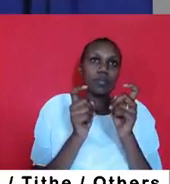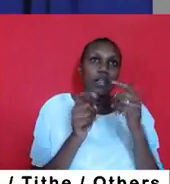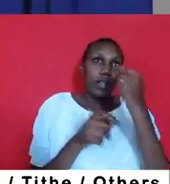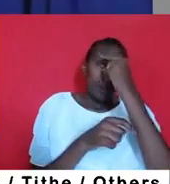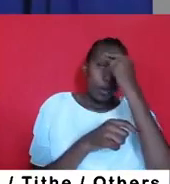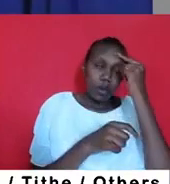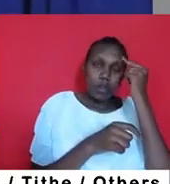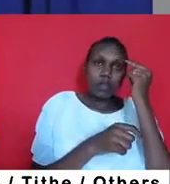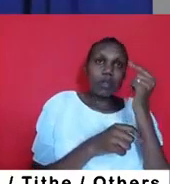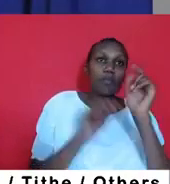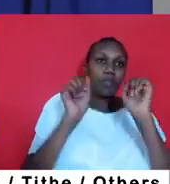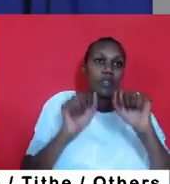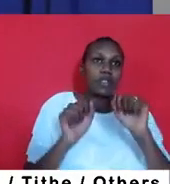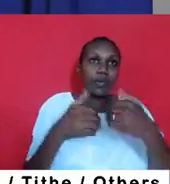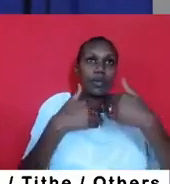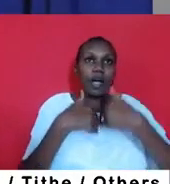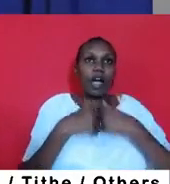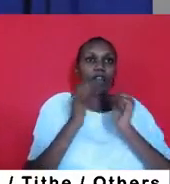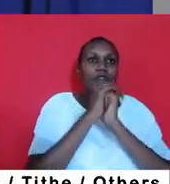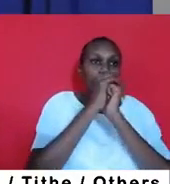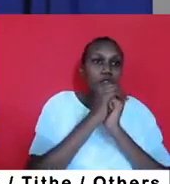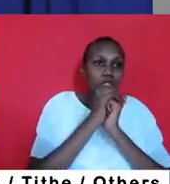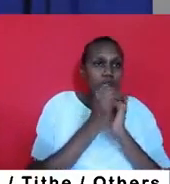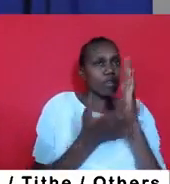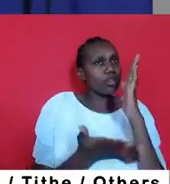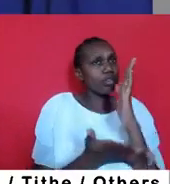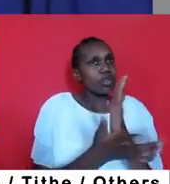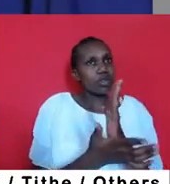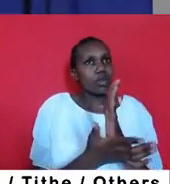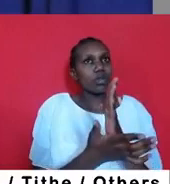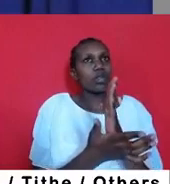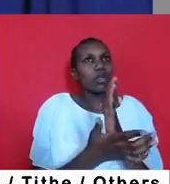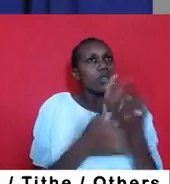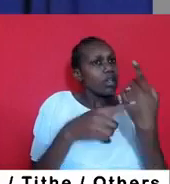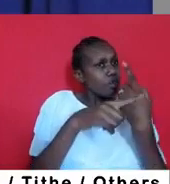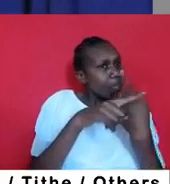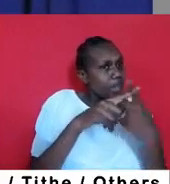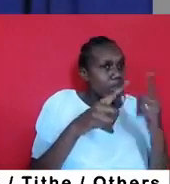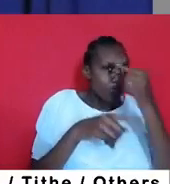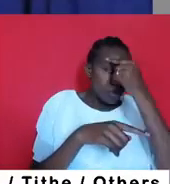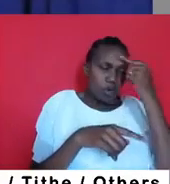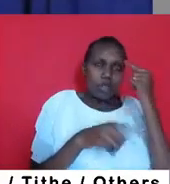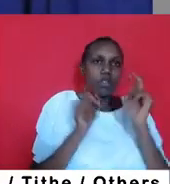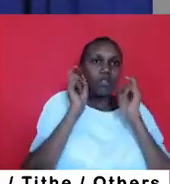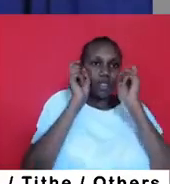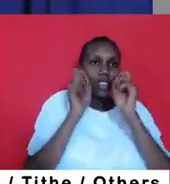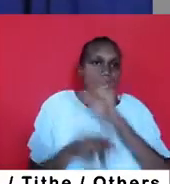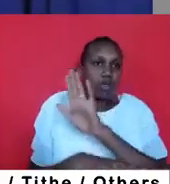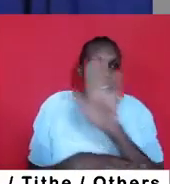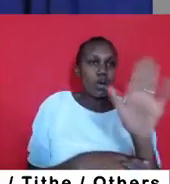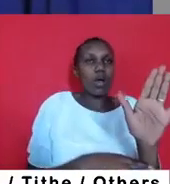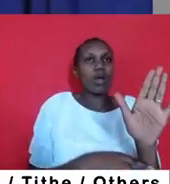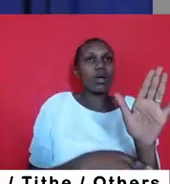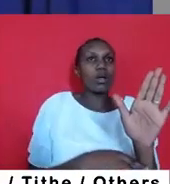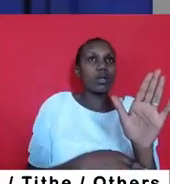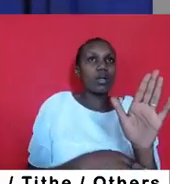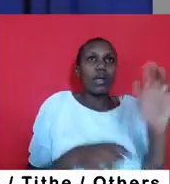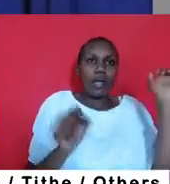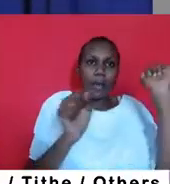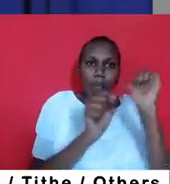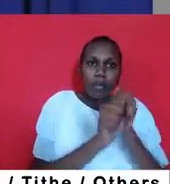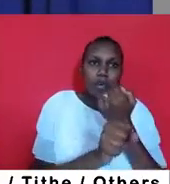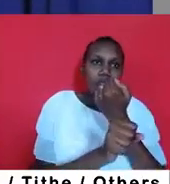Sababu unaweza kuwa wewe unaabudu kwa haki, lakini sababu ya dhambi